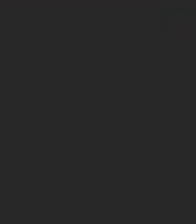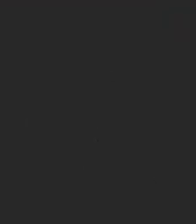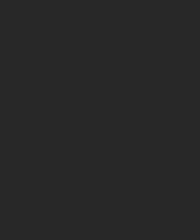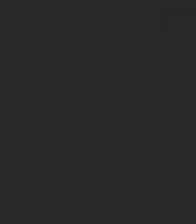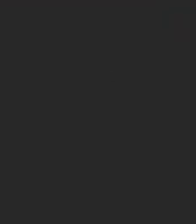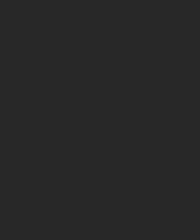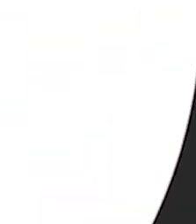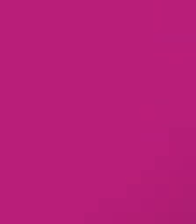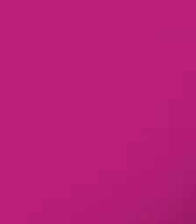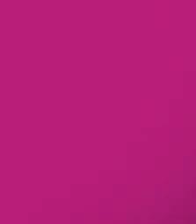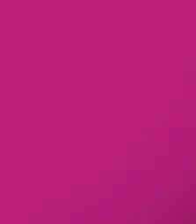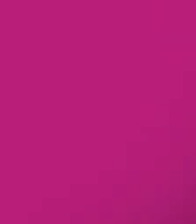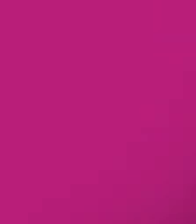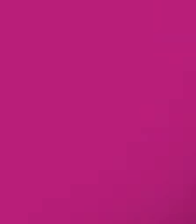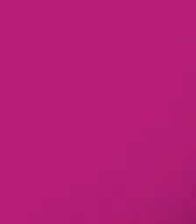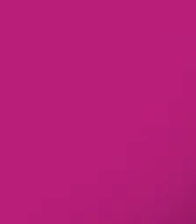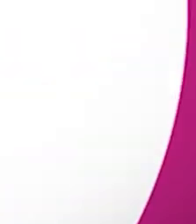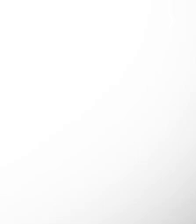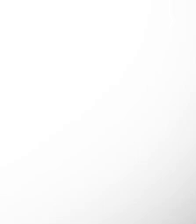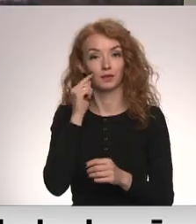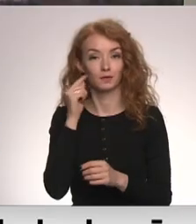Re, viss ēters ir te!